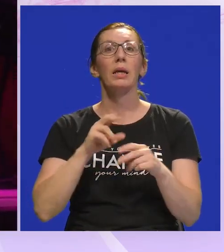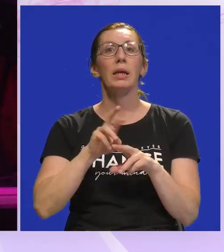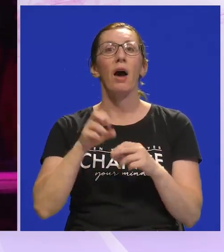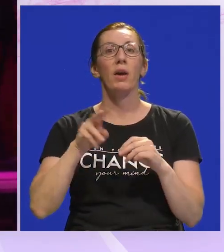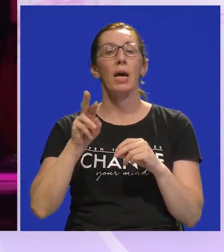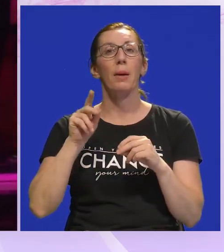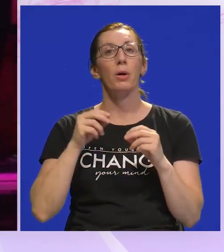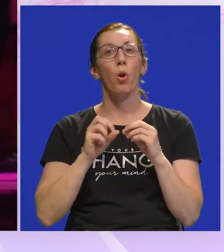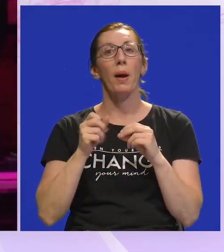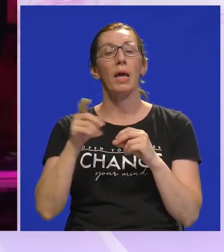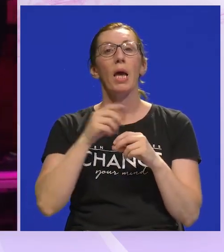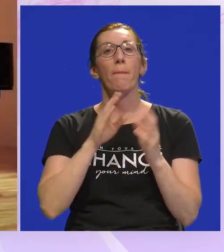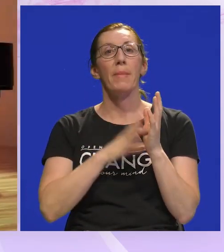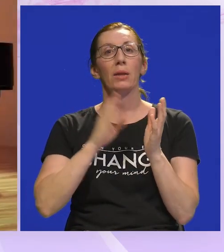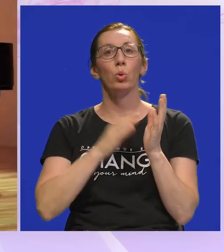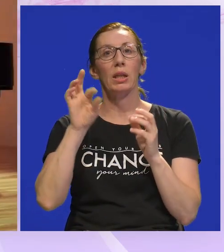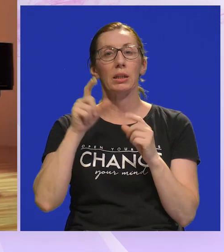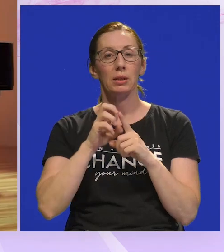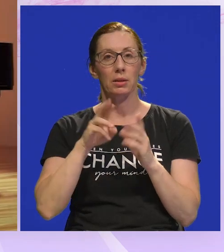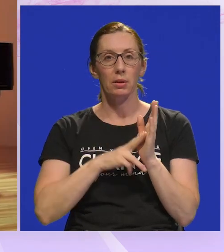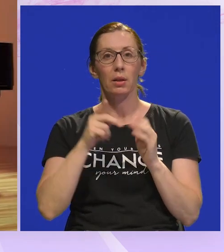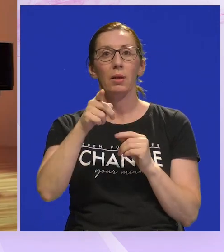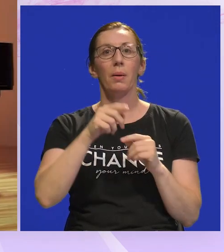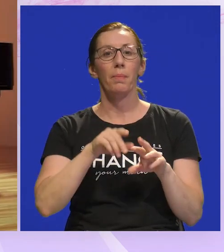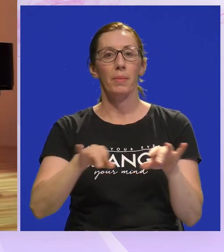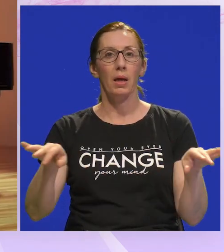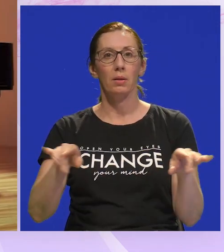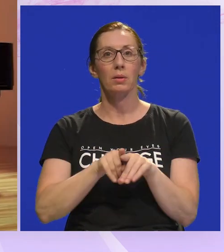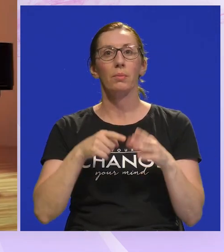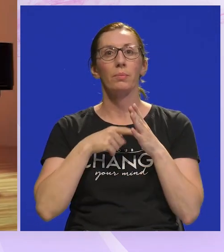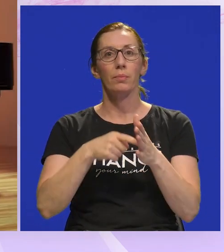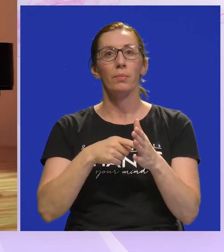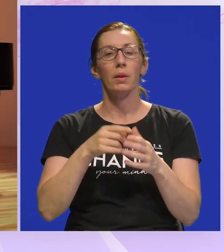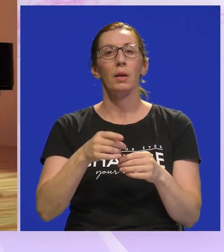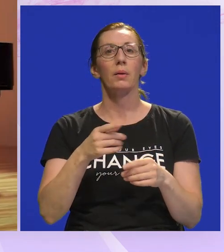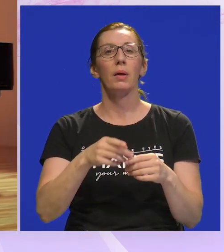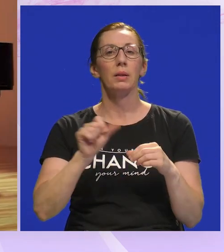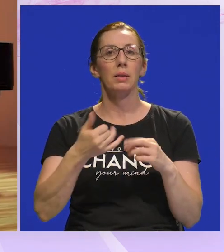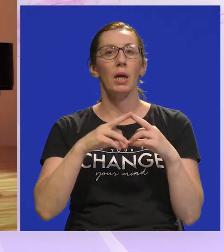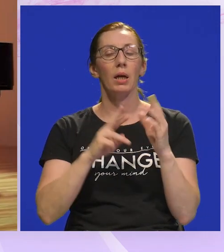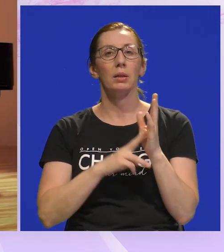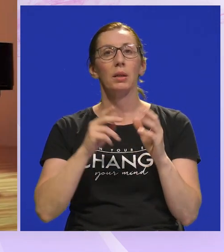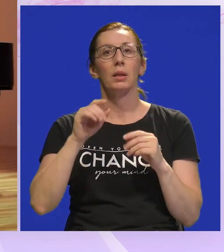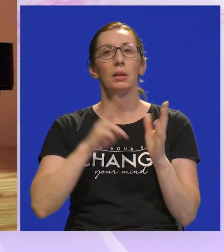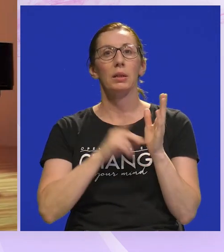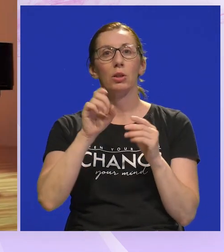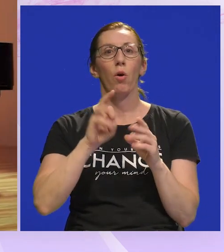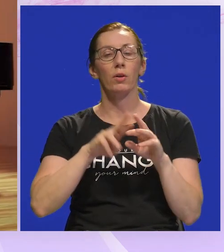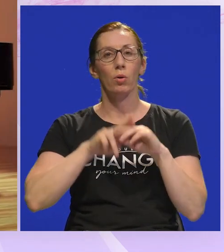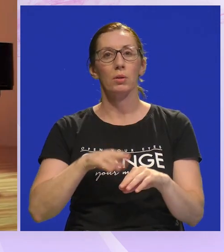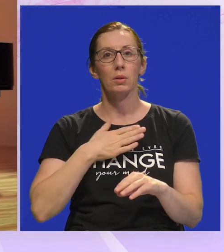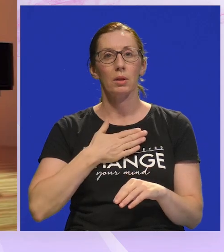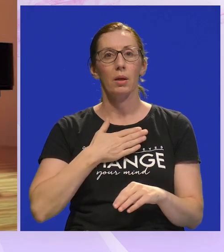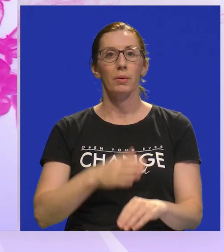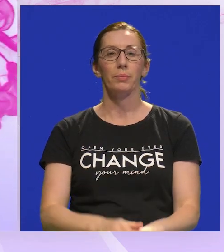u kave Romane Kremedulina, te najavljujemo posljednji koncert Piano Pula festivala na kojem nastupa Jan Niković. Ostanite